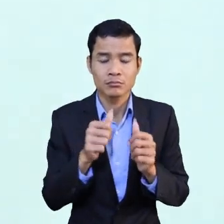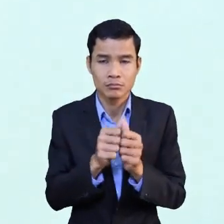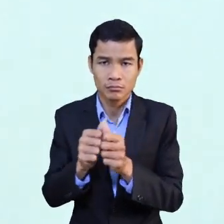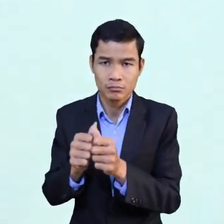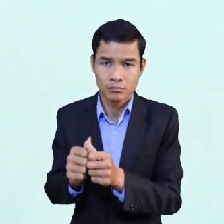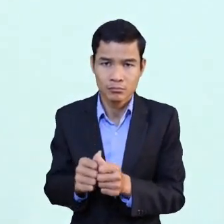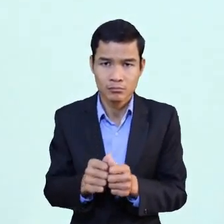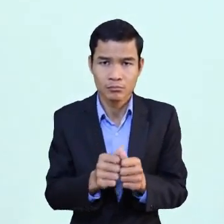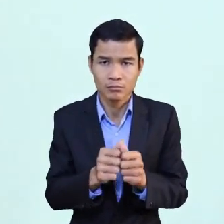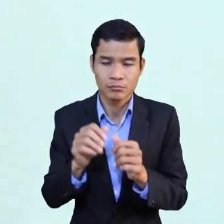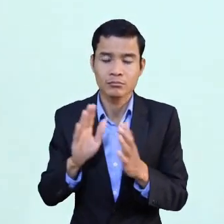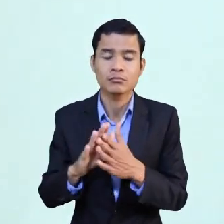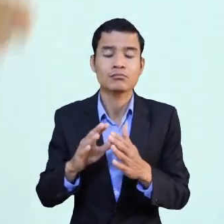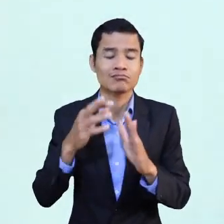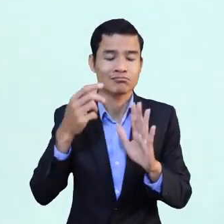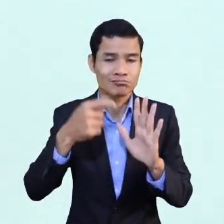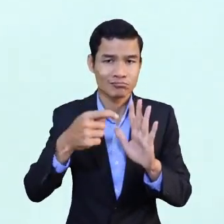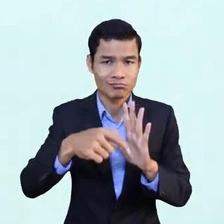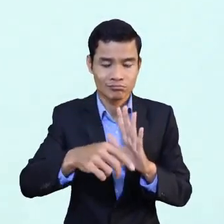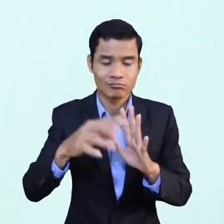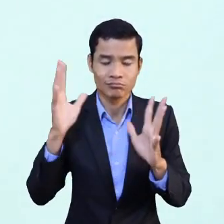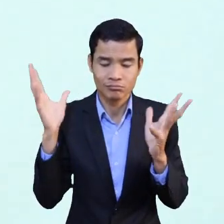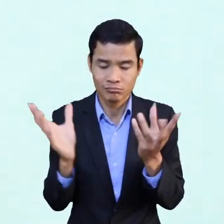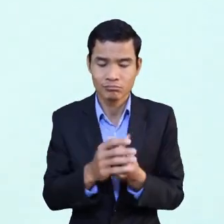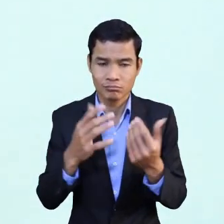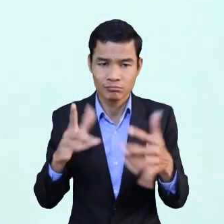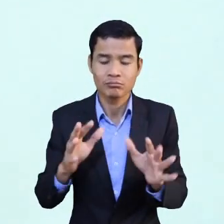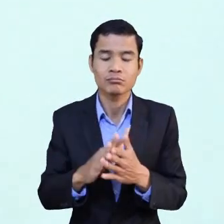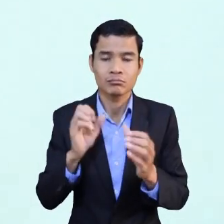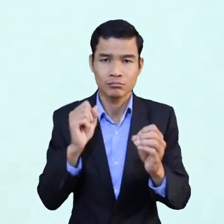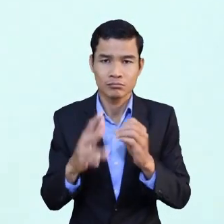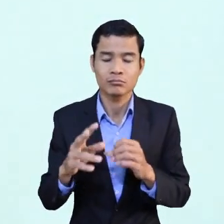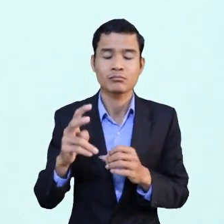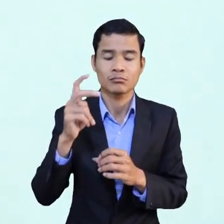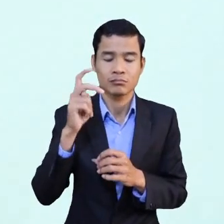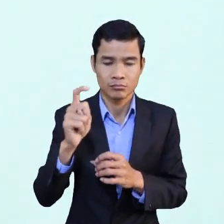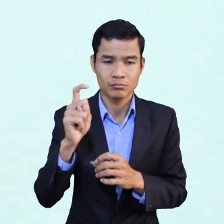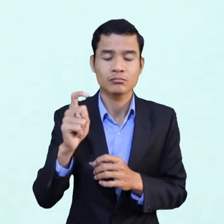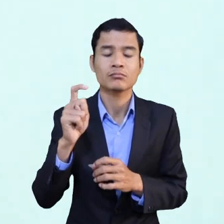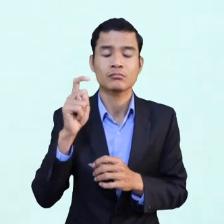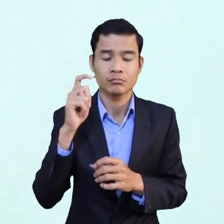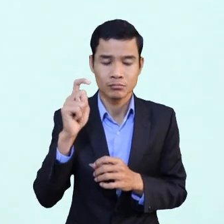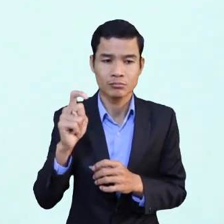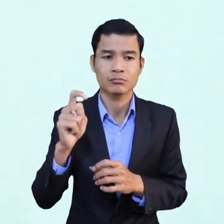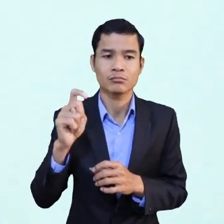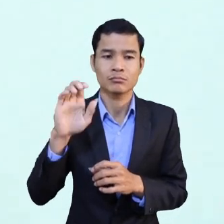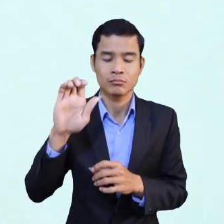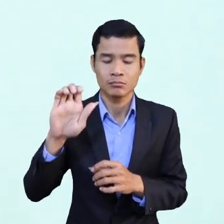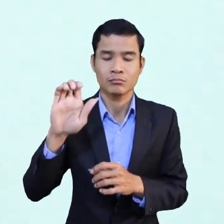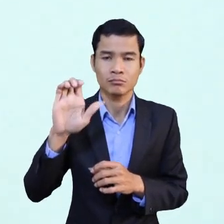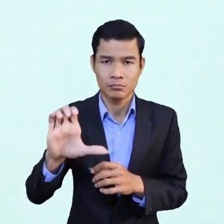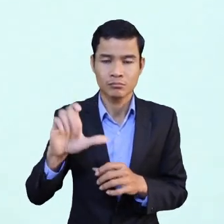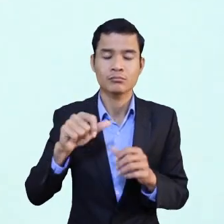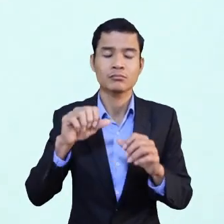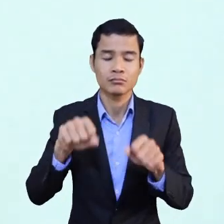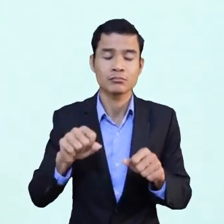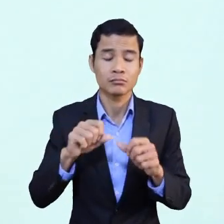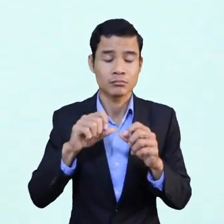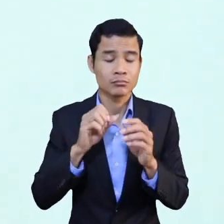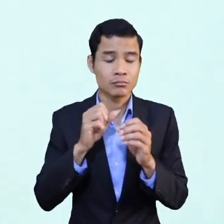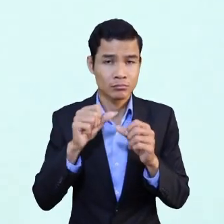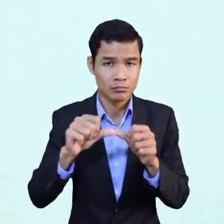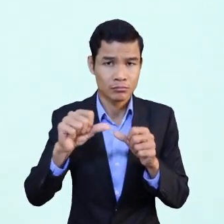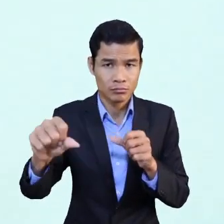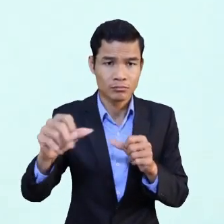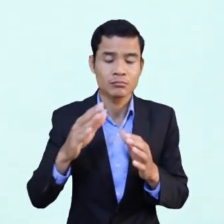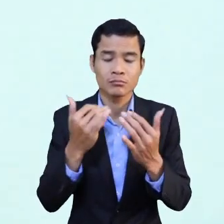យស្រៈហ្នឹងឲ្យអស់សិនកូនណាអញ្ចឹងបានយើងអស់ហើយចាប់ផ្ដើមអានតួអក្សរទី2ទី3និងទី4ចាឲ្យមួយទៀត